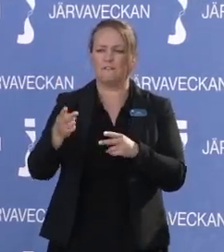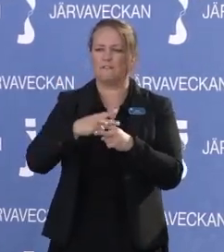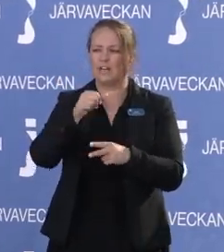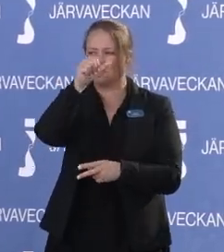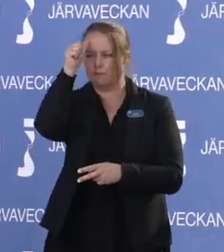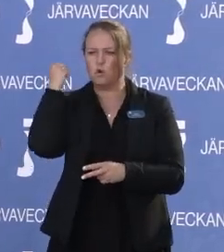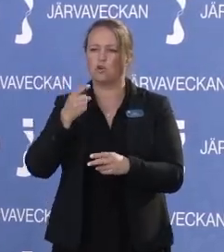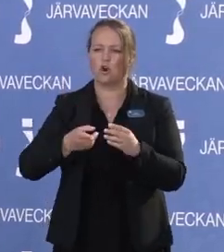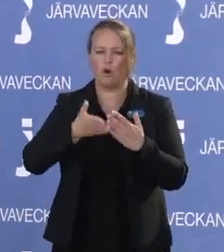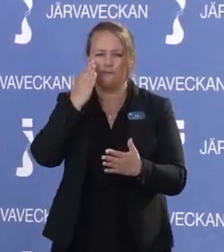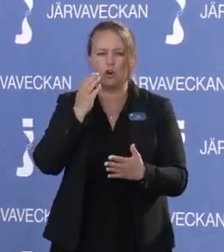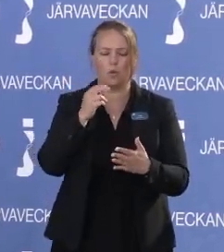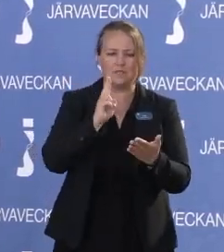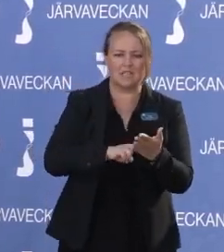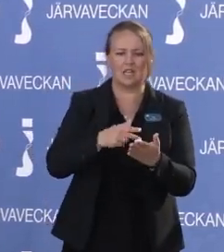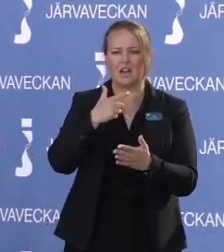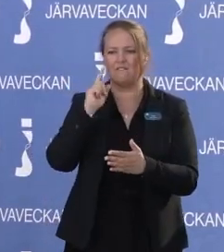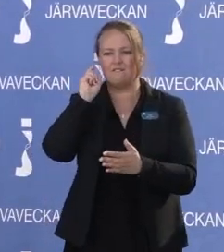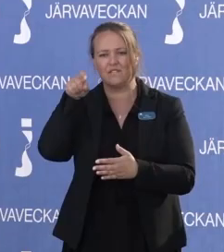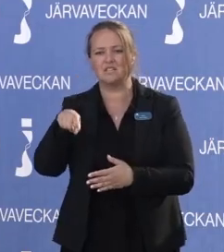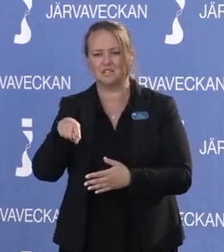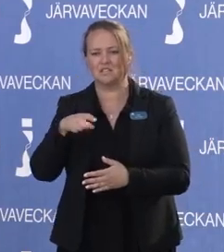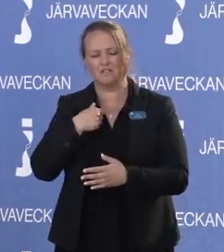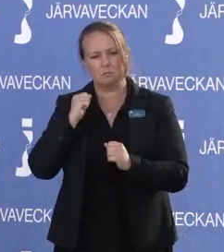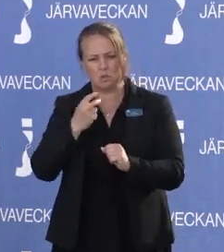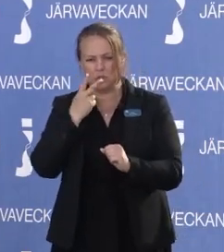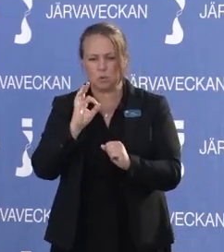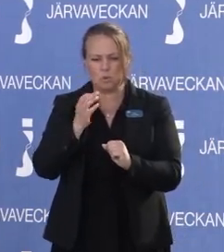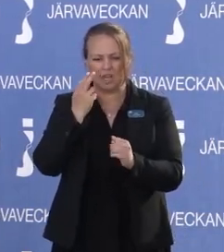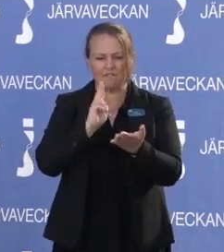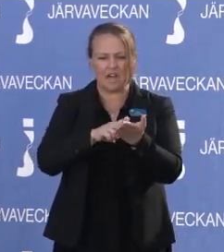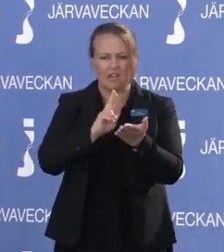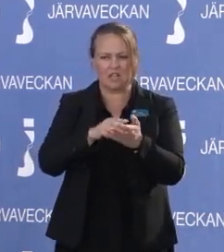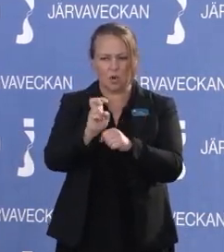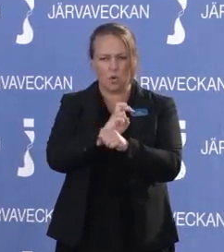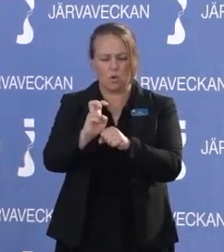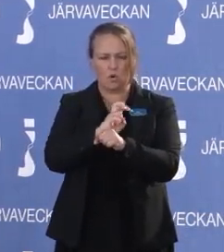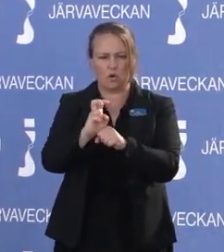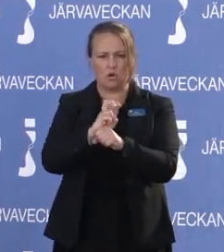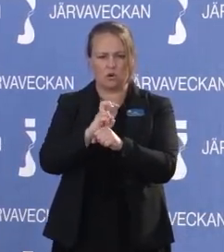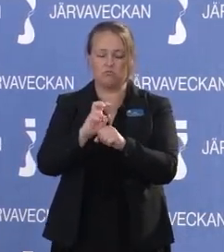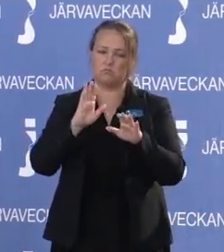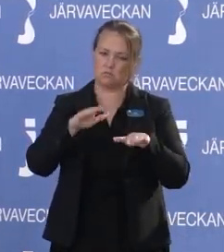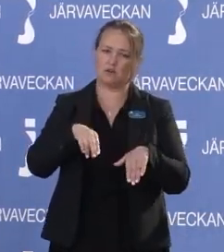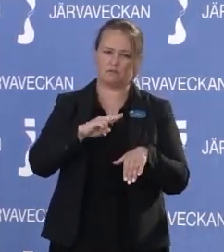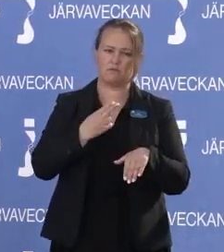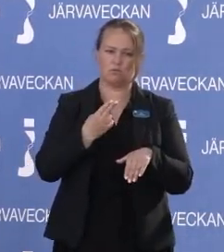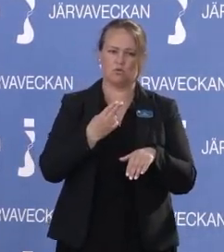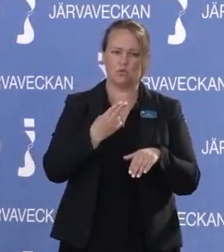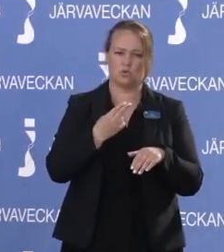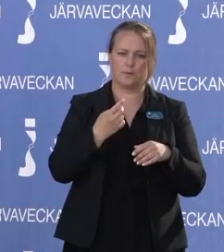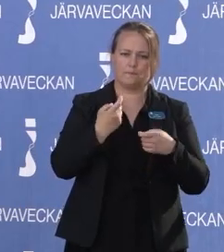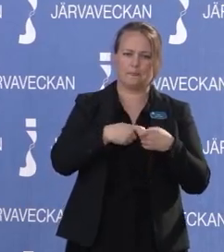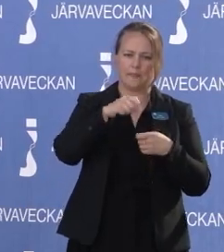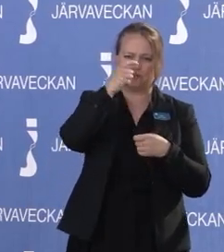enkelt så här växla upp vår faktakoll och verifiering. Det har vi redan gjort nu i samband med svårigheten att